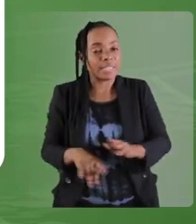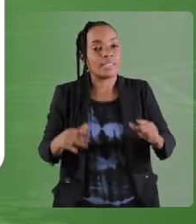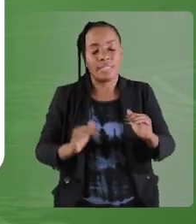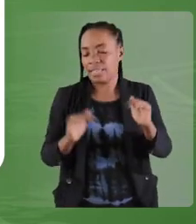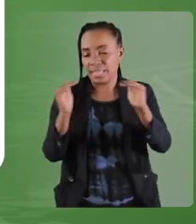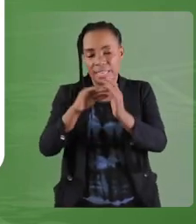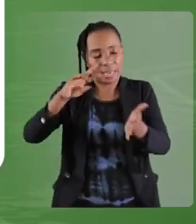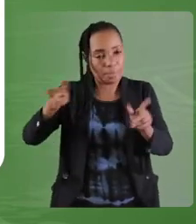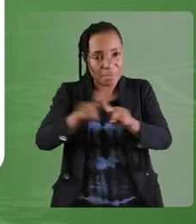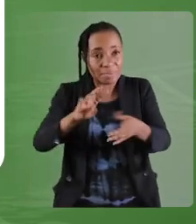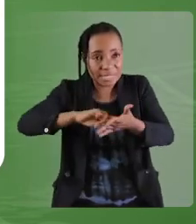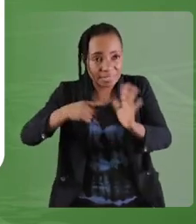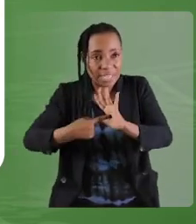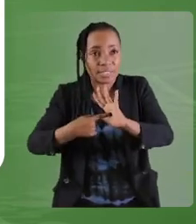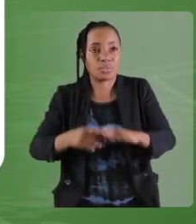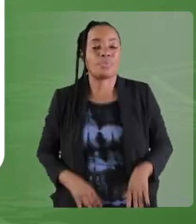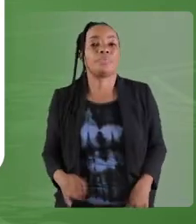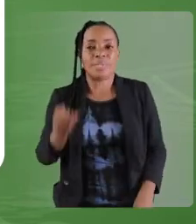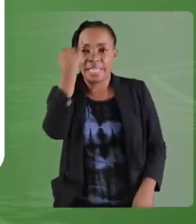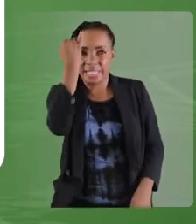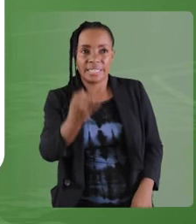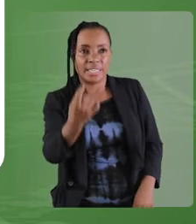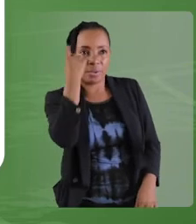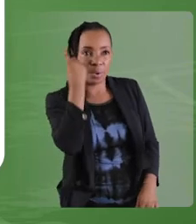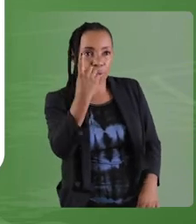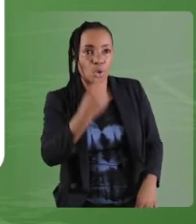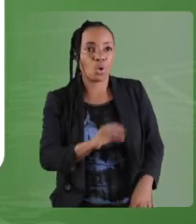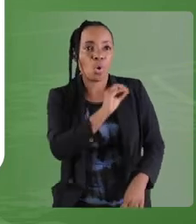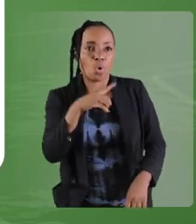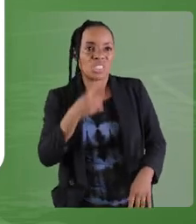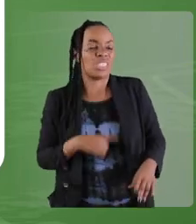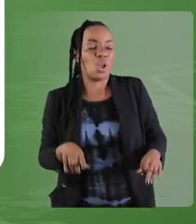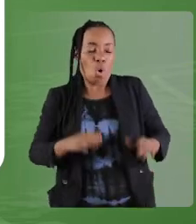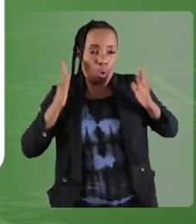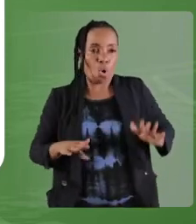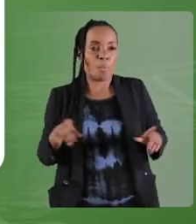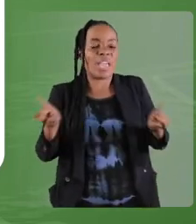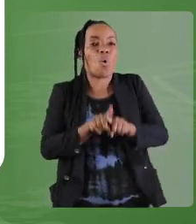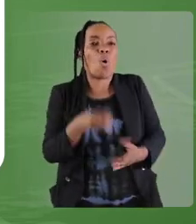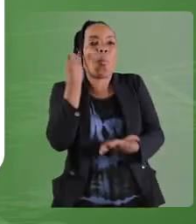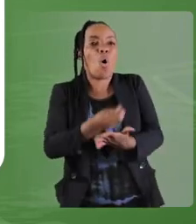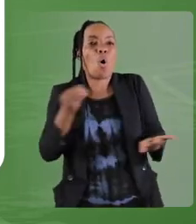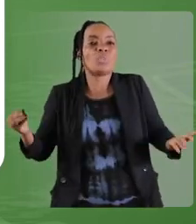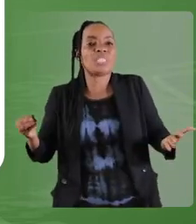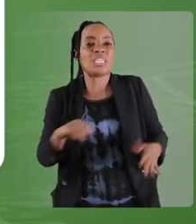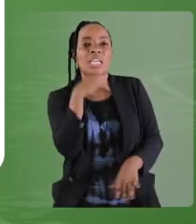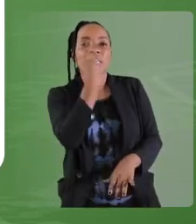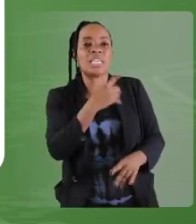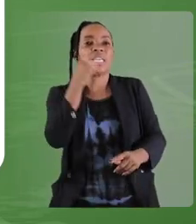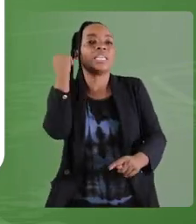1, nous pouvons dire que l'homme est un objet au service de l'histoire ou de la